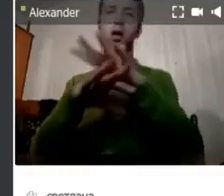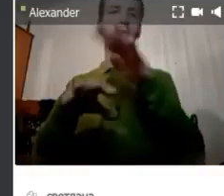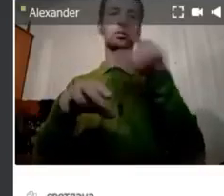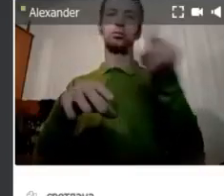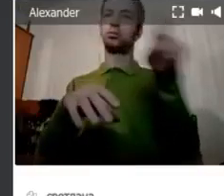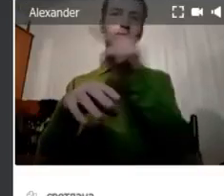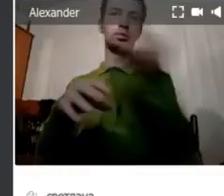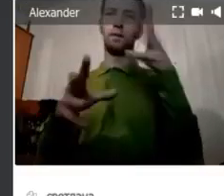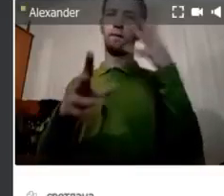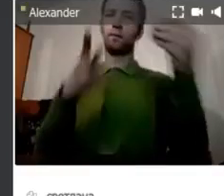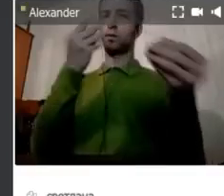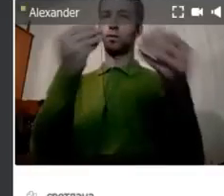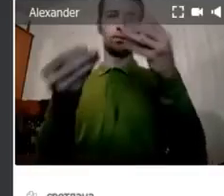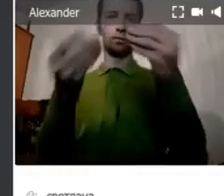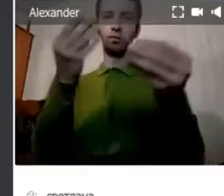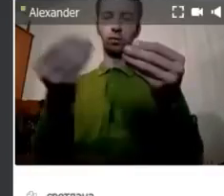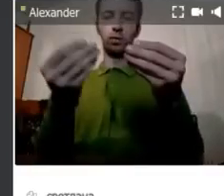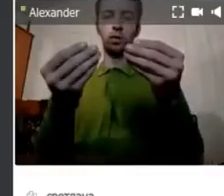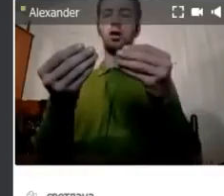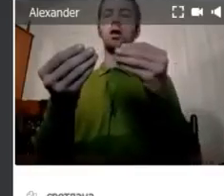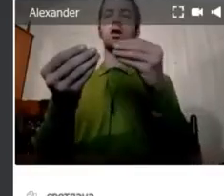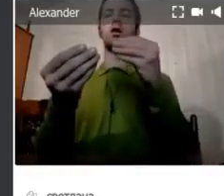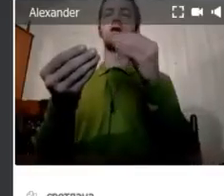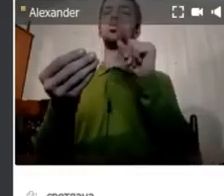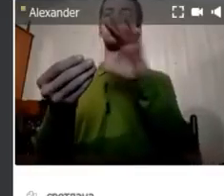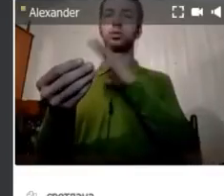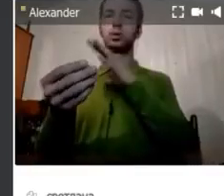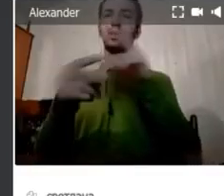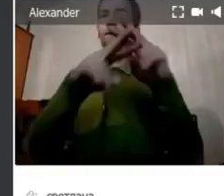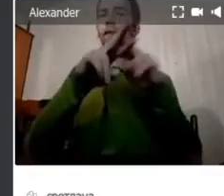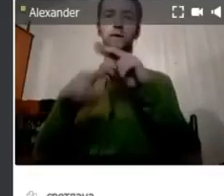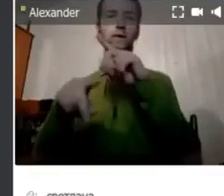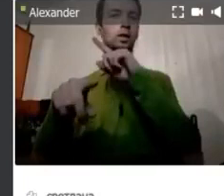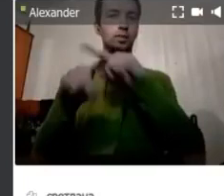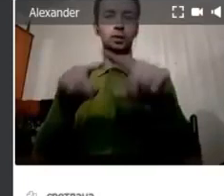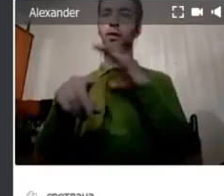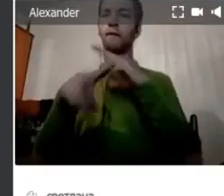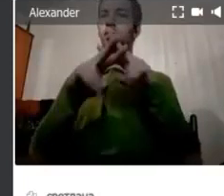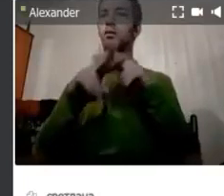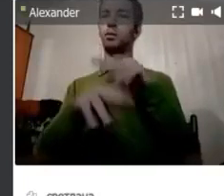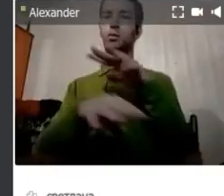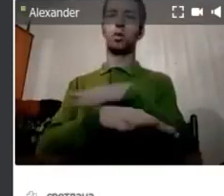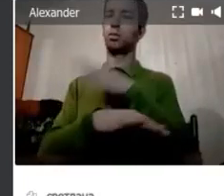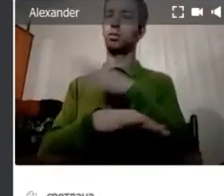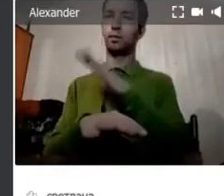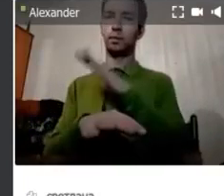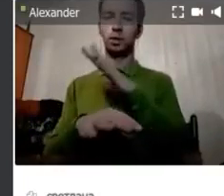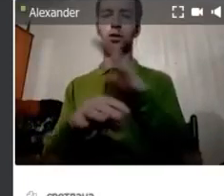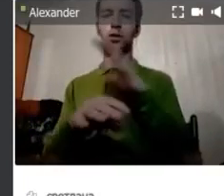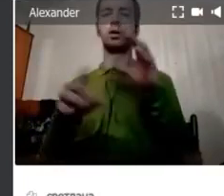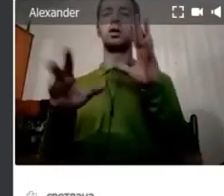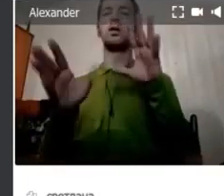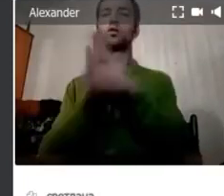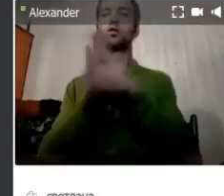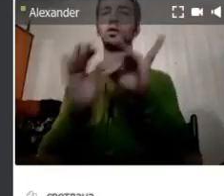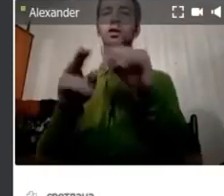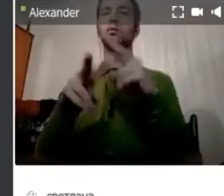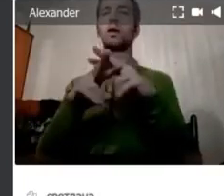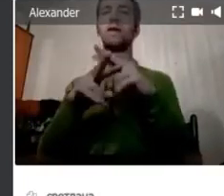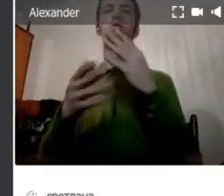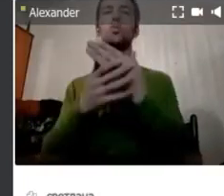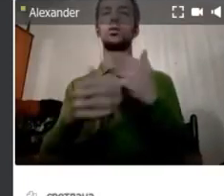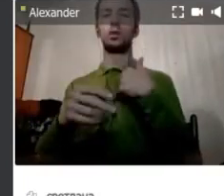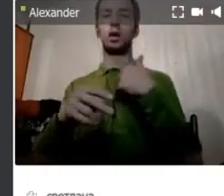быстро. Где-то деньги за день доходят, где-то 3 дня, где-то может быть и больше. Здесь уже от работы банка зависит. Плюс второй